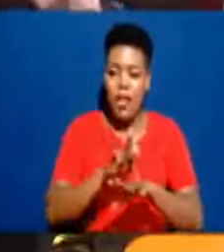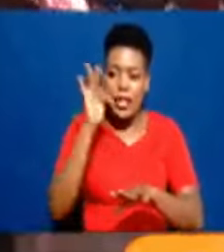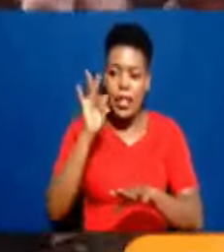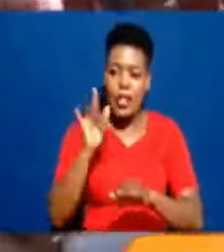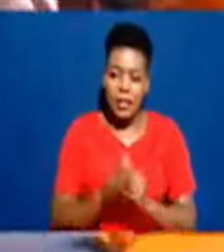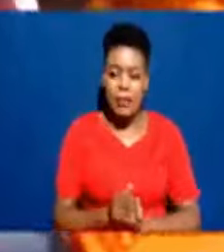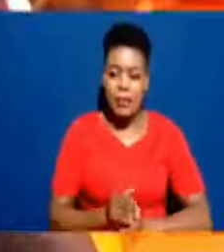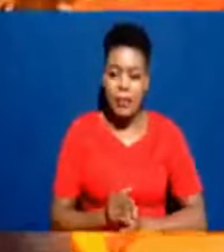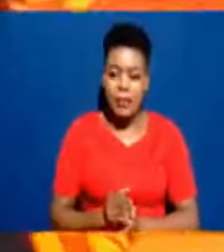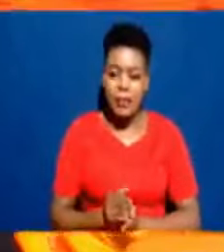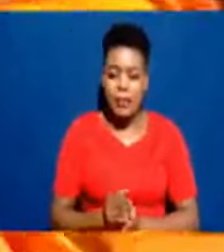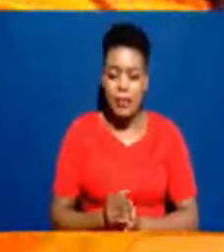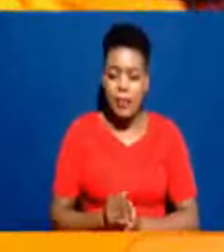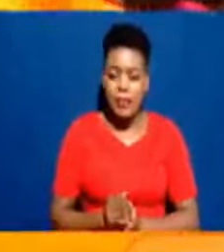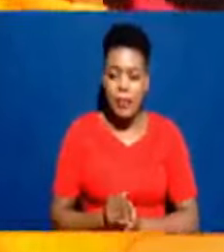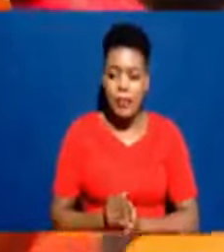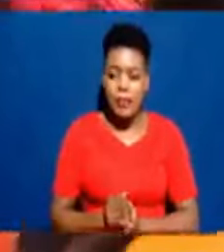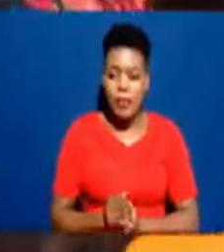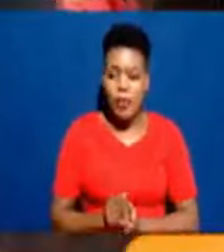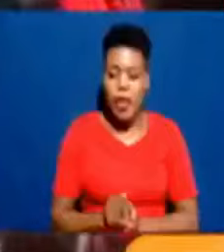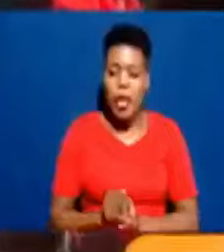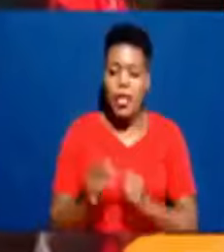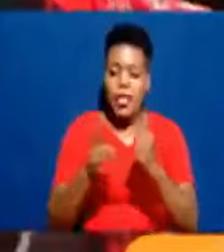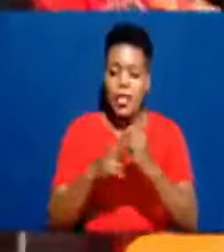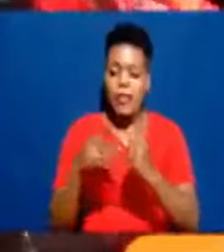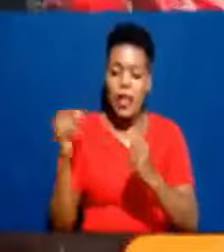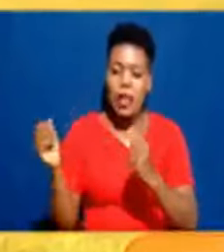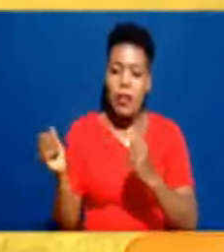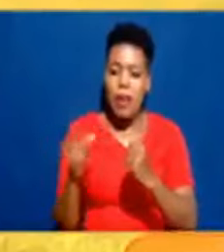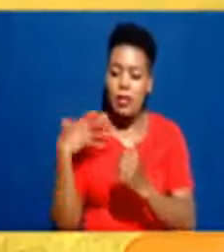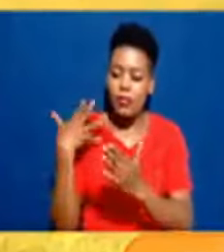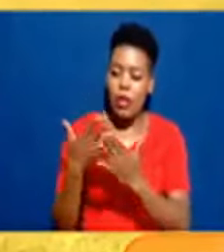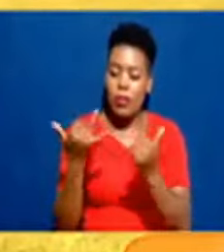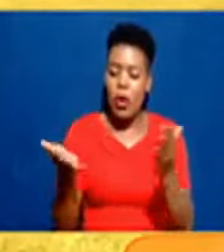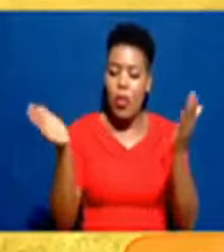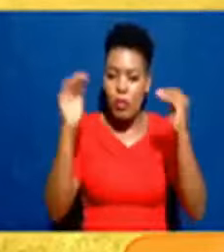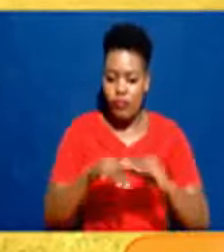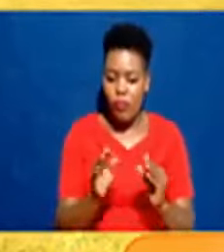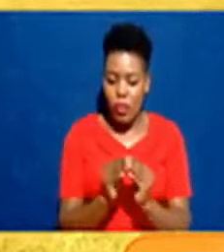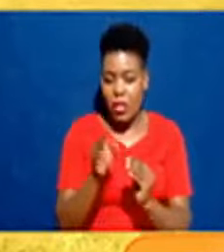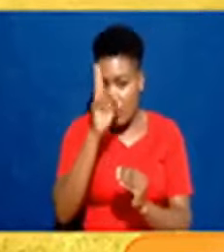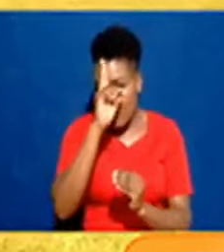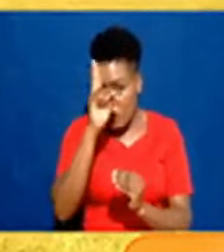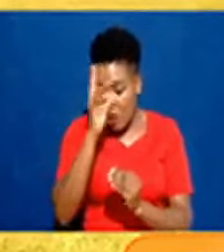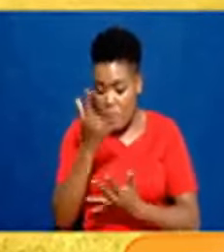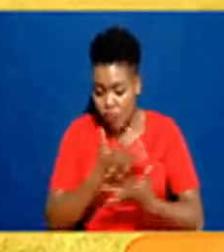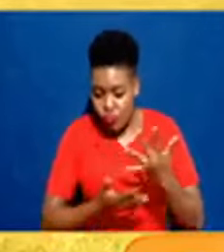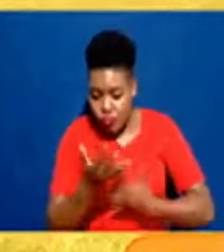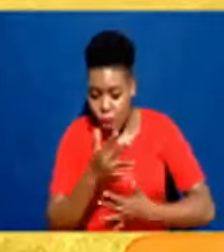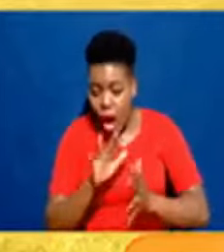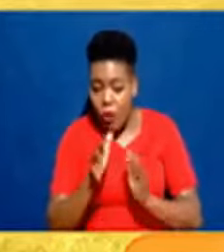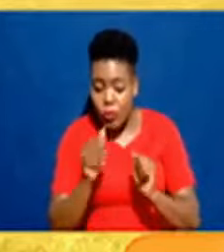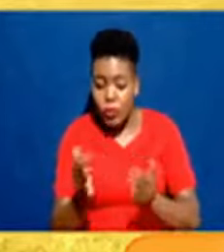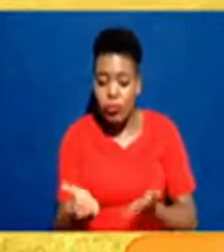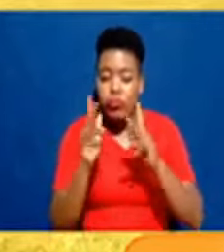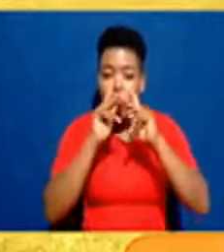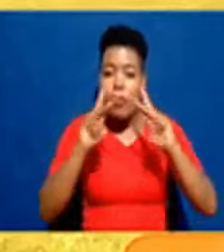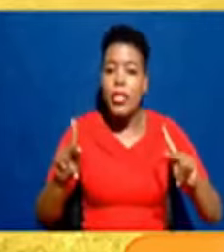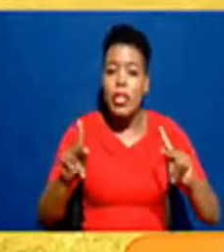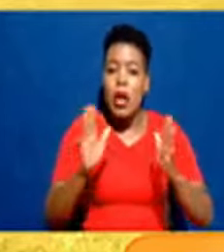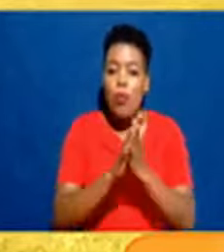majeraha eneo hili la mpakani. Ni takriban miezi saba tangu mkutano wa usalama kuandaliwa hapa na waziri wa usalama wa ndani Profesa Kithure